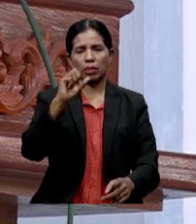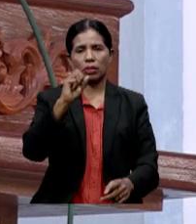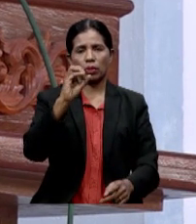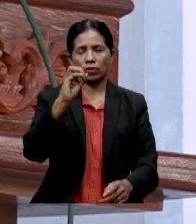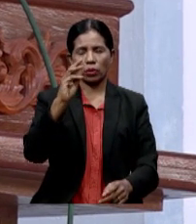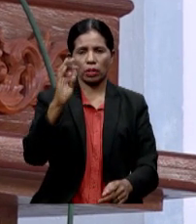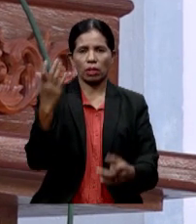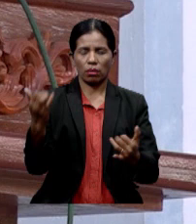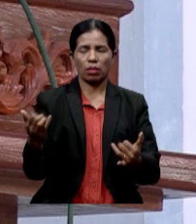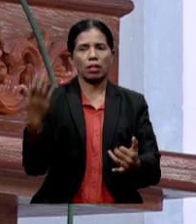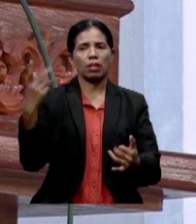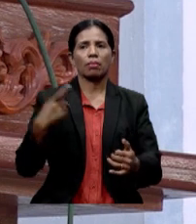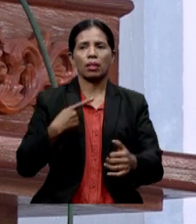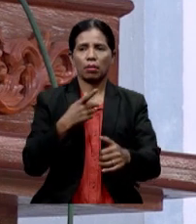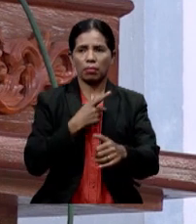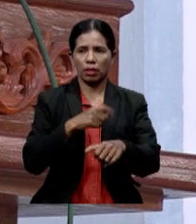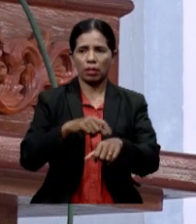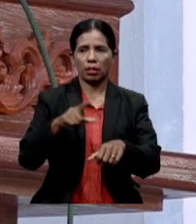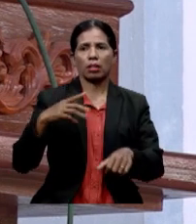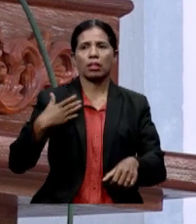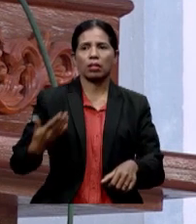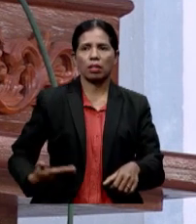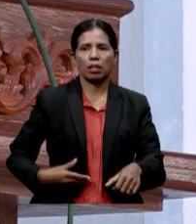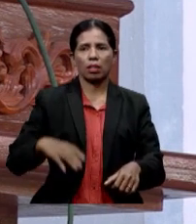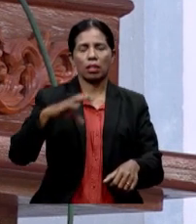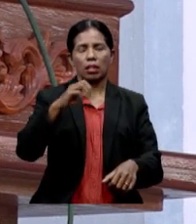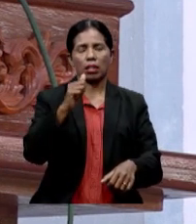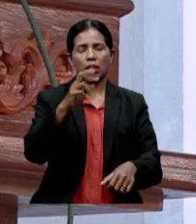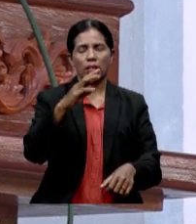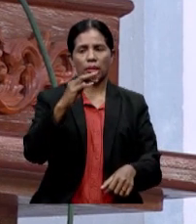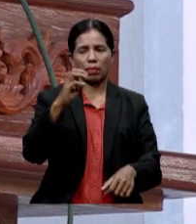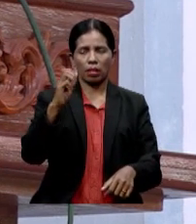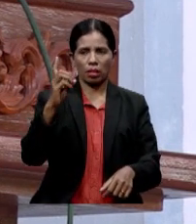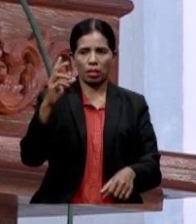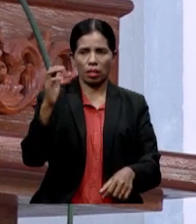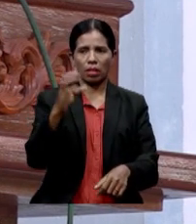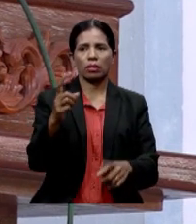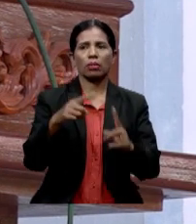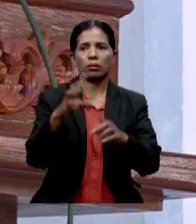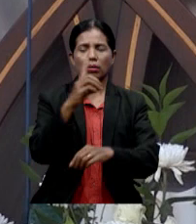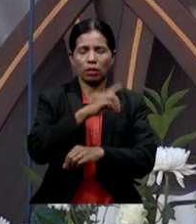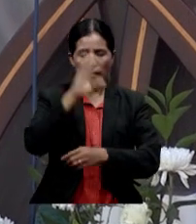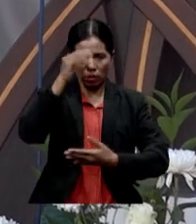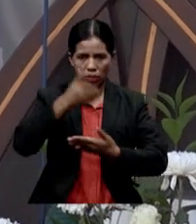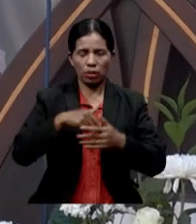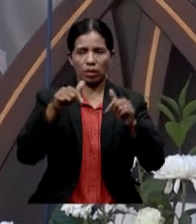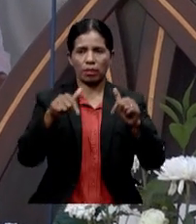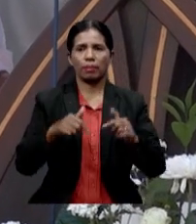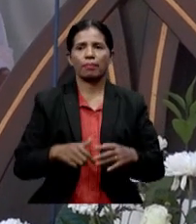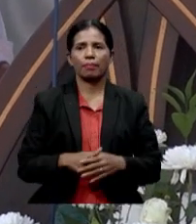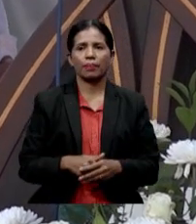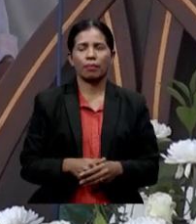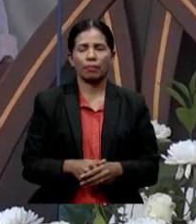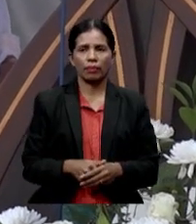nasional. O anida hosi sinora kamana binesa nebe mobile lorra ne wanzi nere.